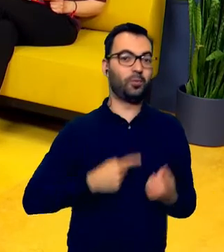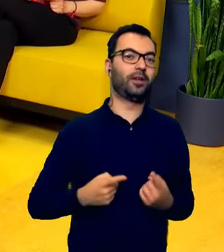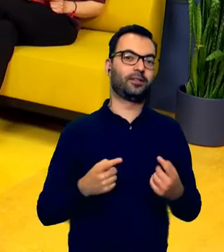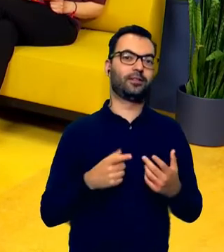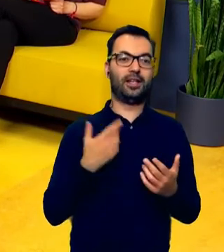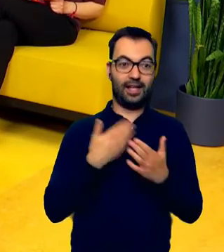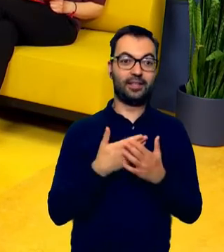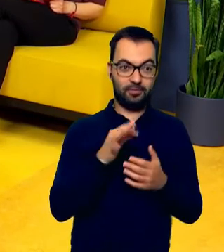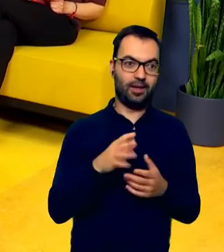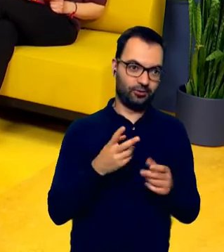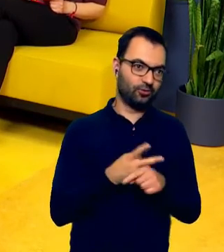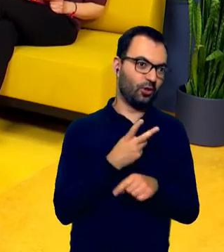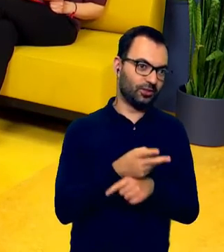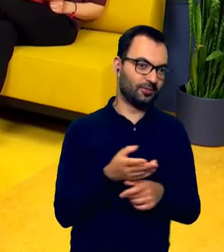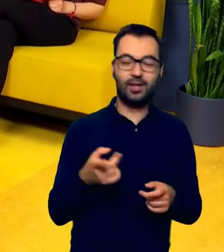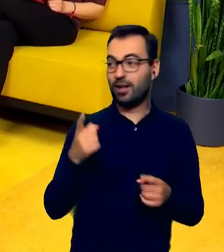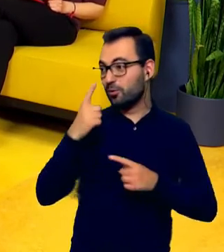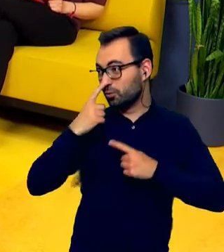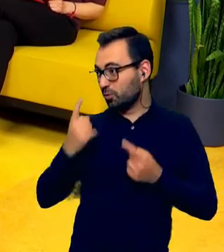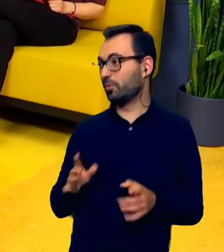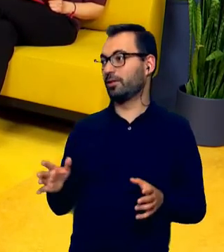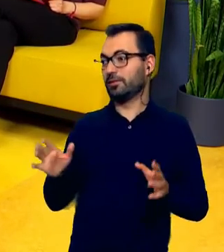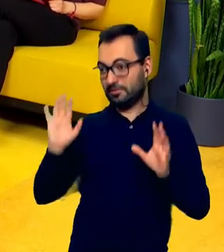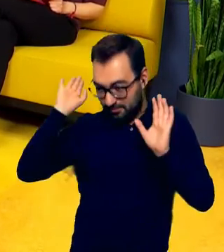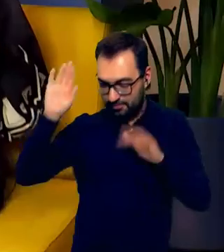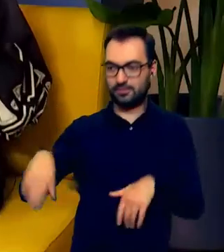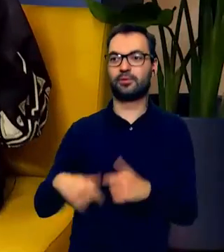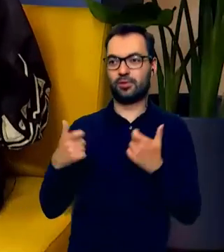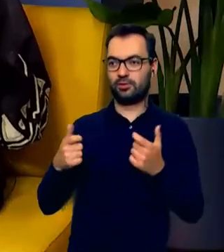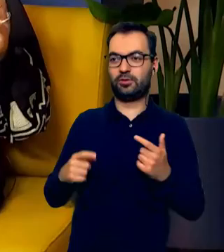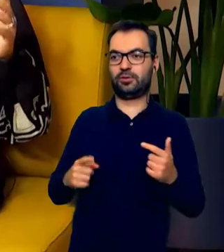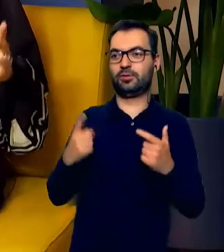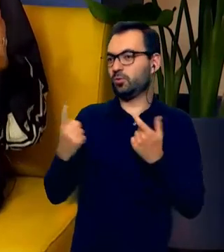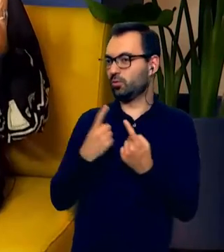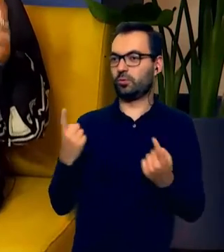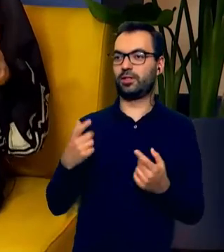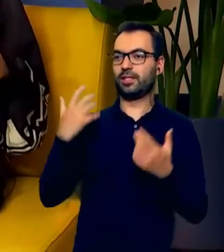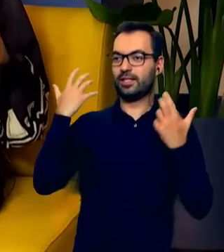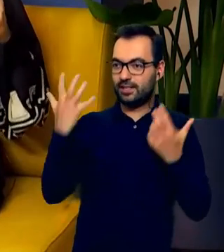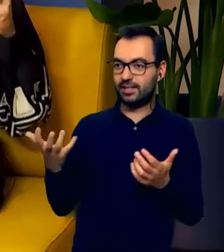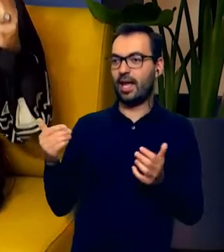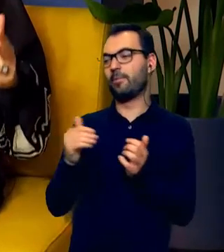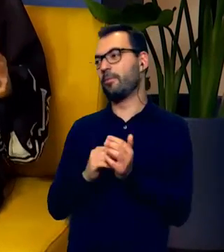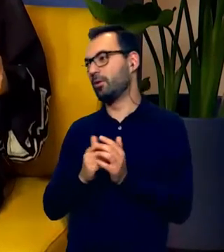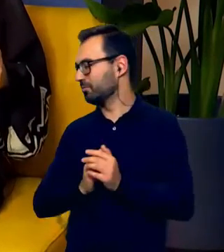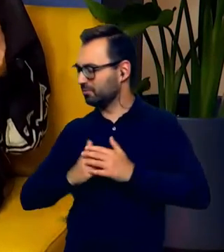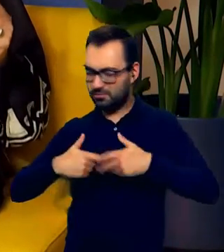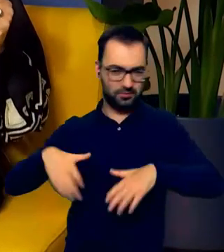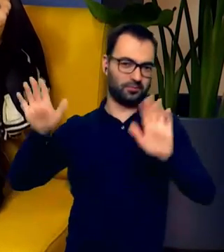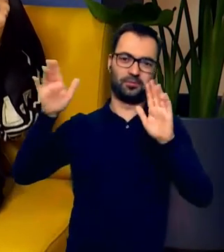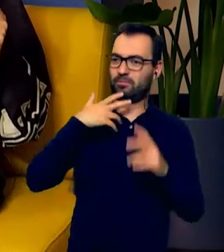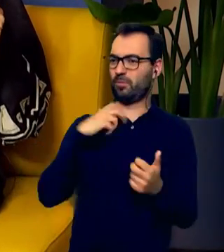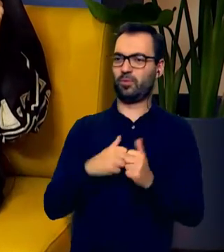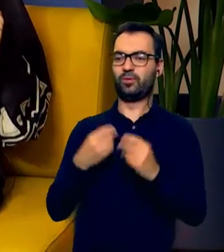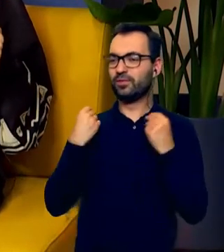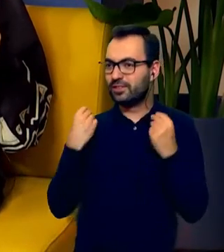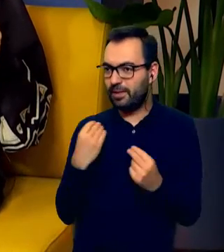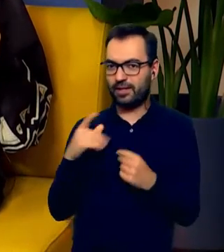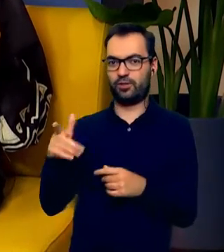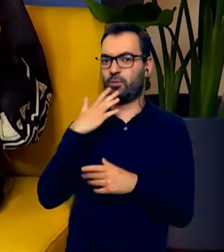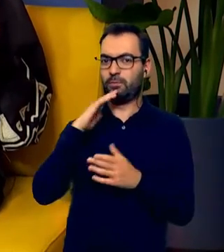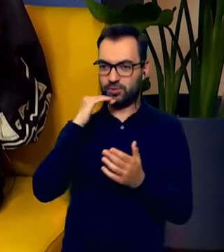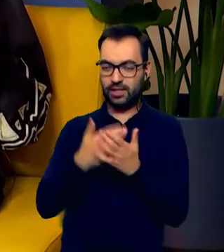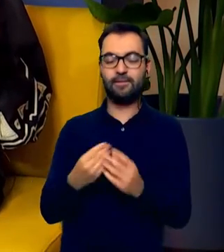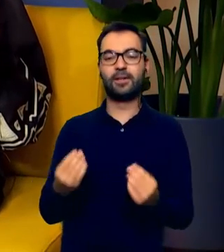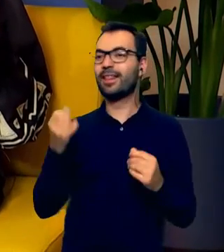fantastycznie, ale dlatego słuchaj, ale właśnie, jest, że ma dostęp. Ale to jest super, niech to robi, świetnie, chce, potrzebuje, niech to robi, cudownie, że mówi,